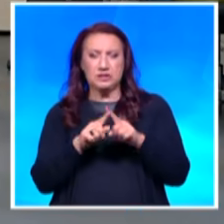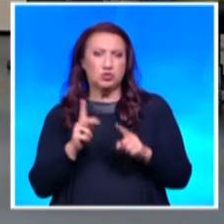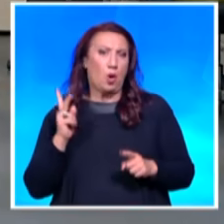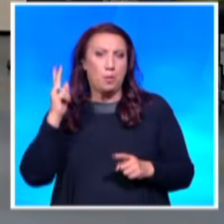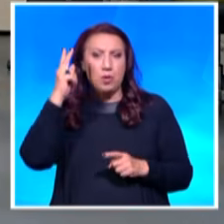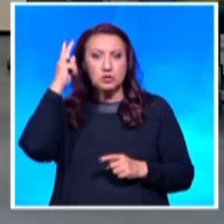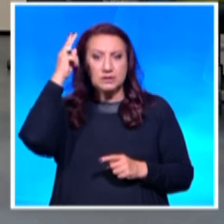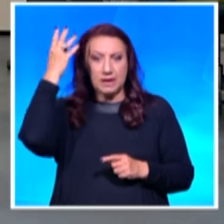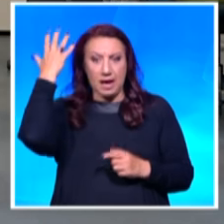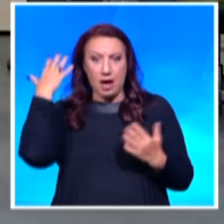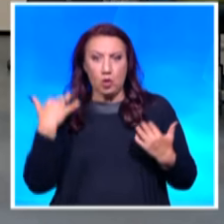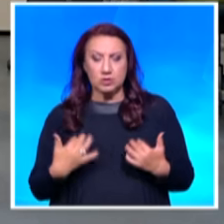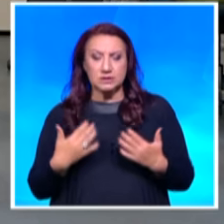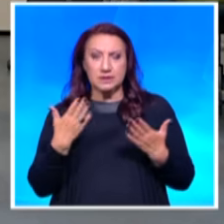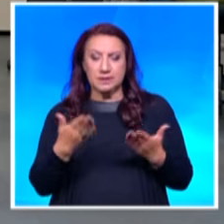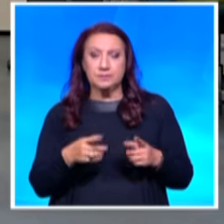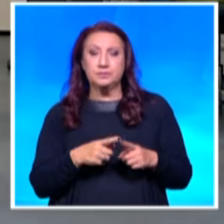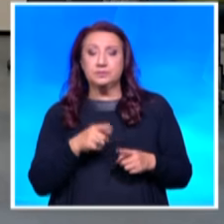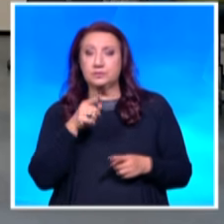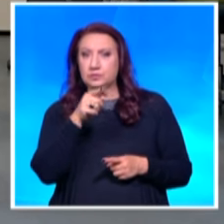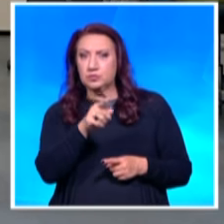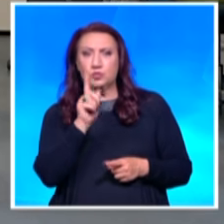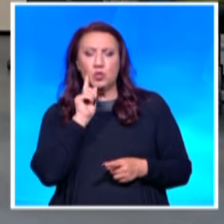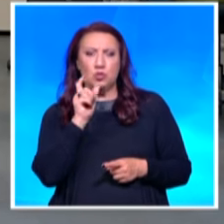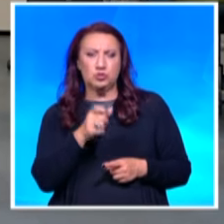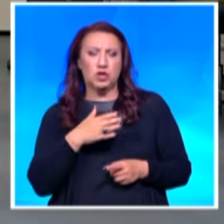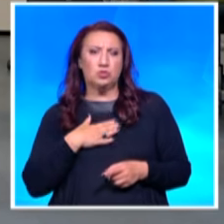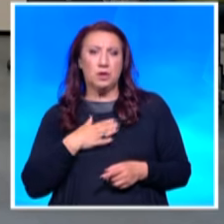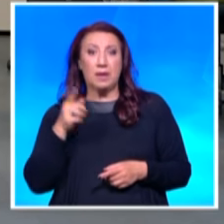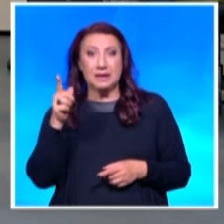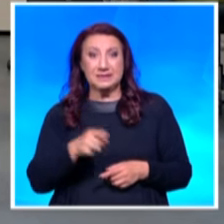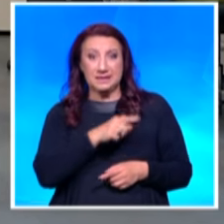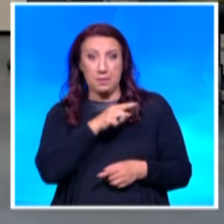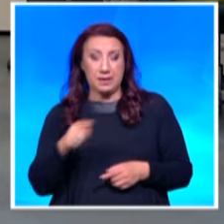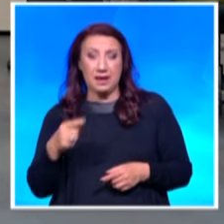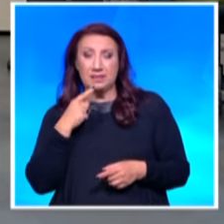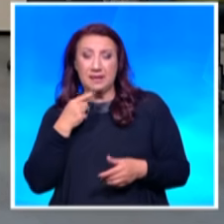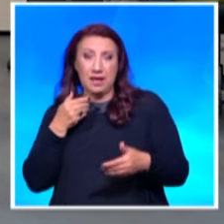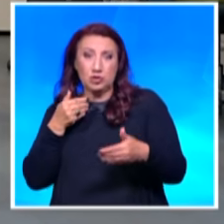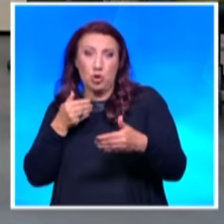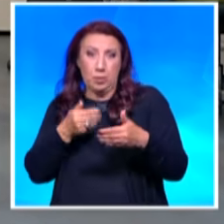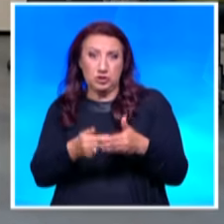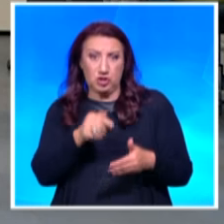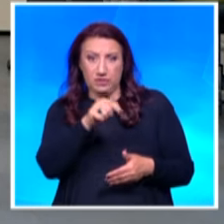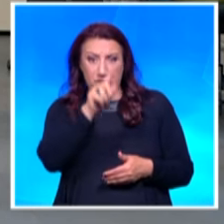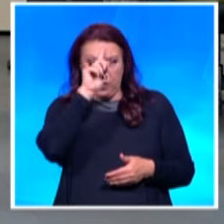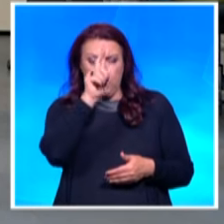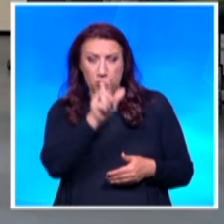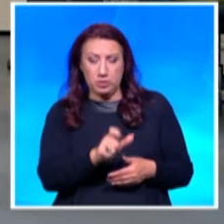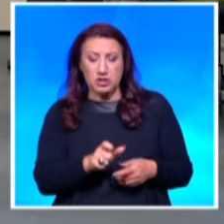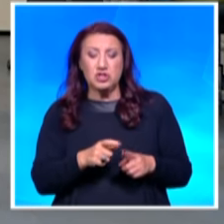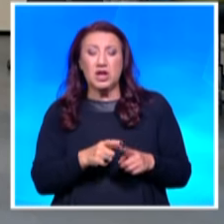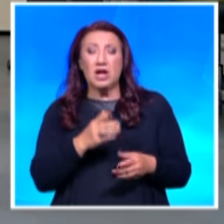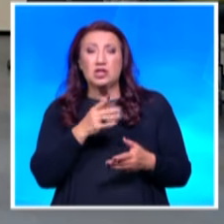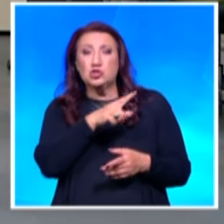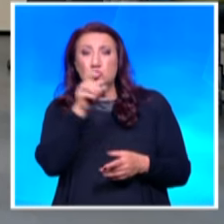е да отбележим, че сочният за извършител от няколко месеца има и забрана да доближава въпросното момиче на по-малко от 100 метра.